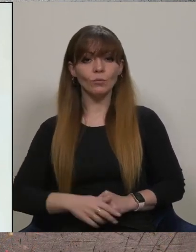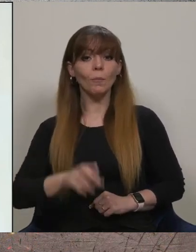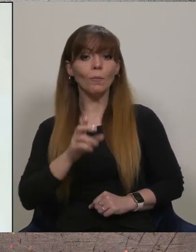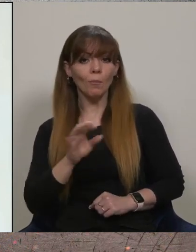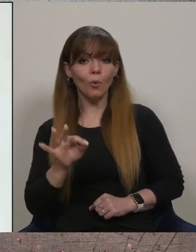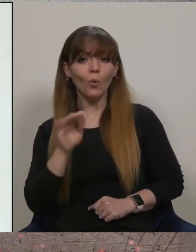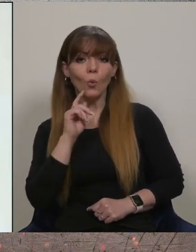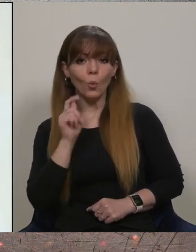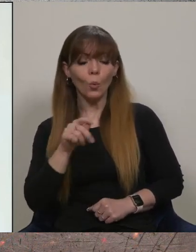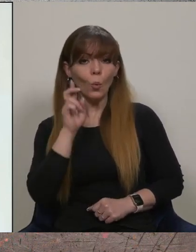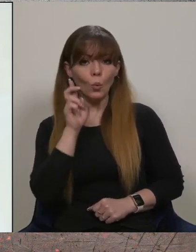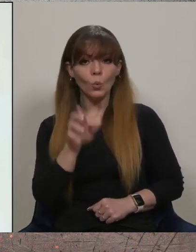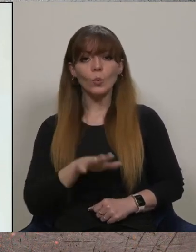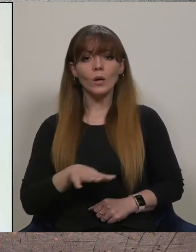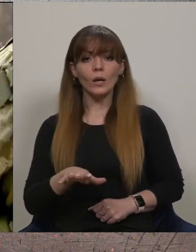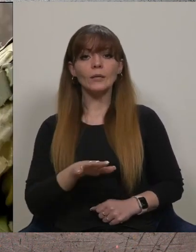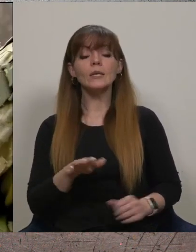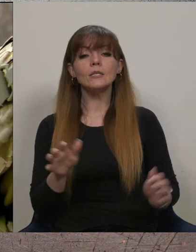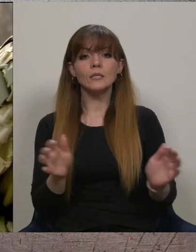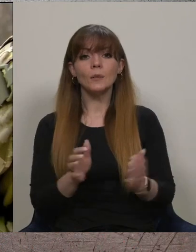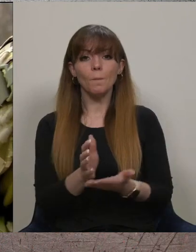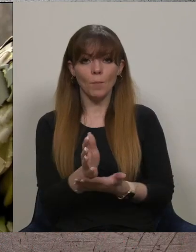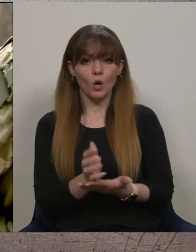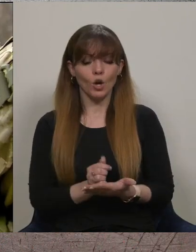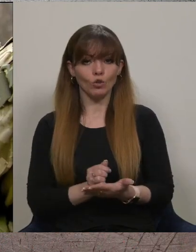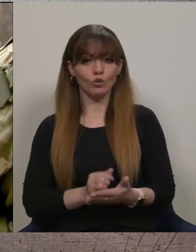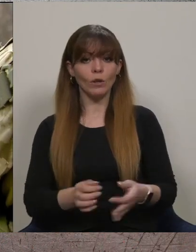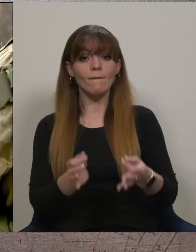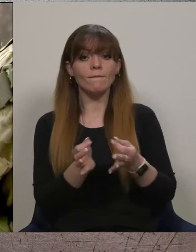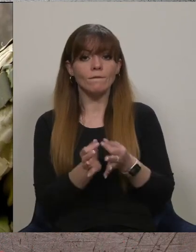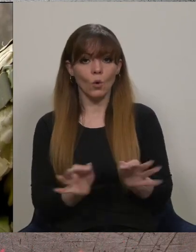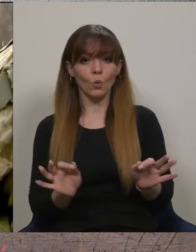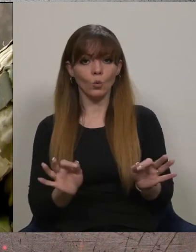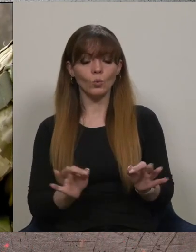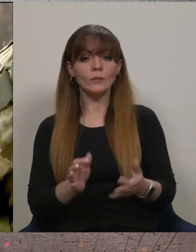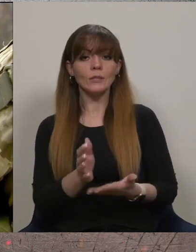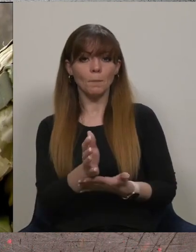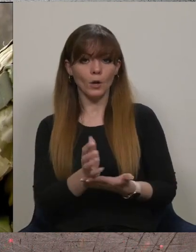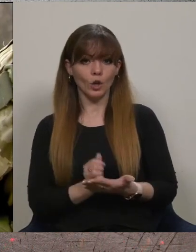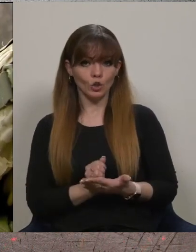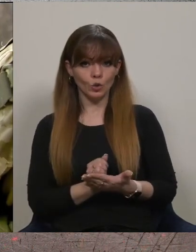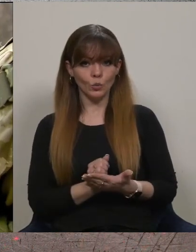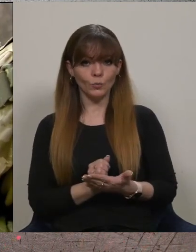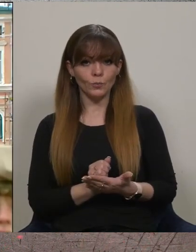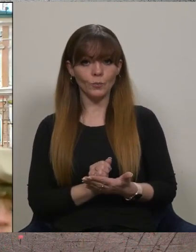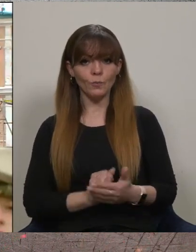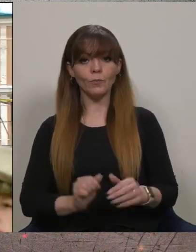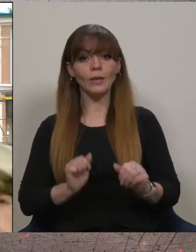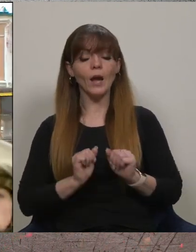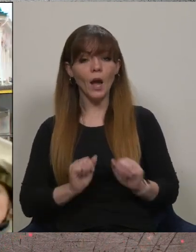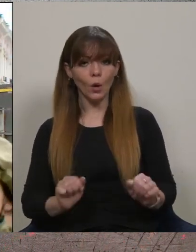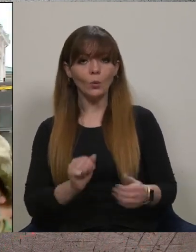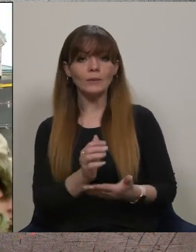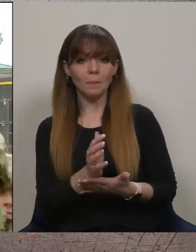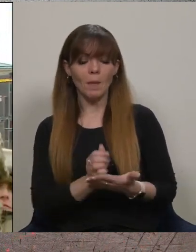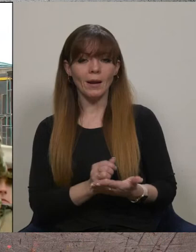Україну збережено, волю збережено, герої зберегли.